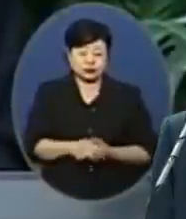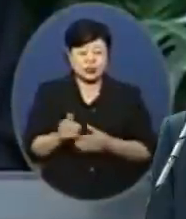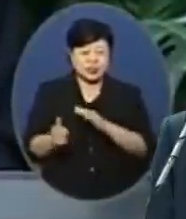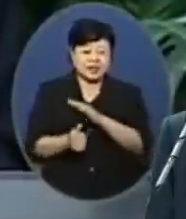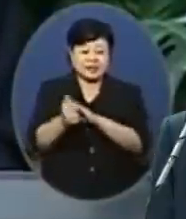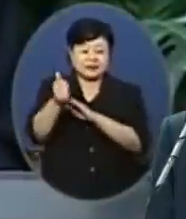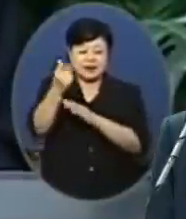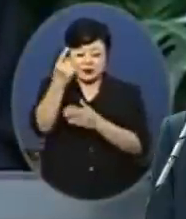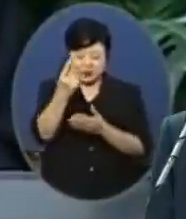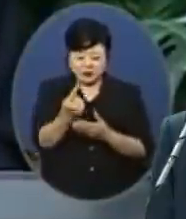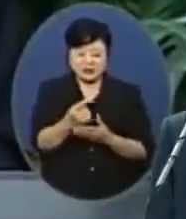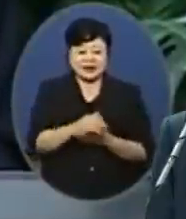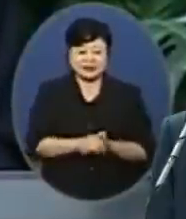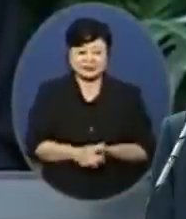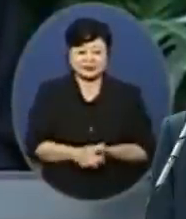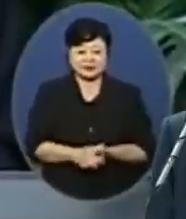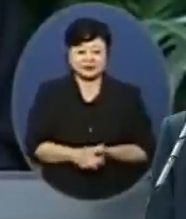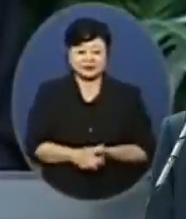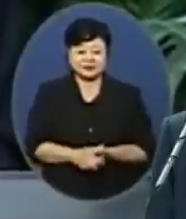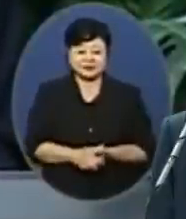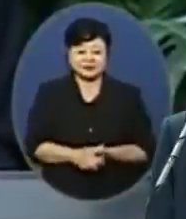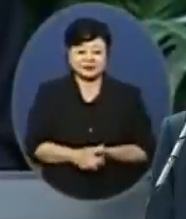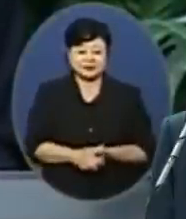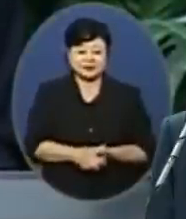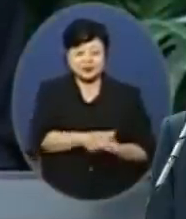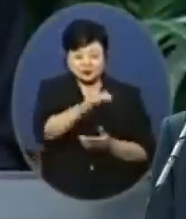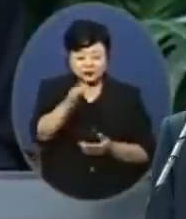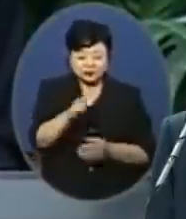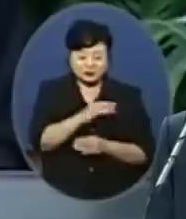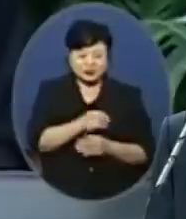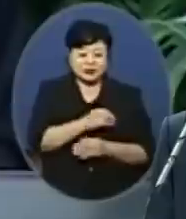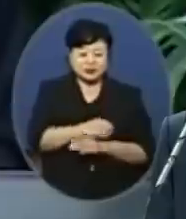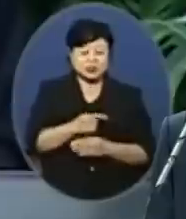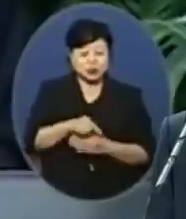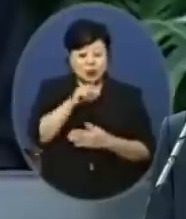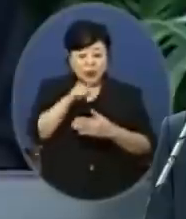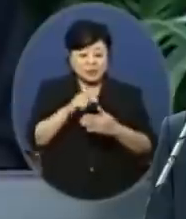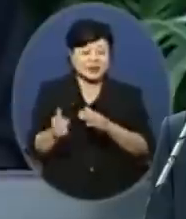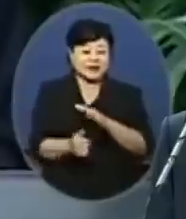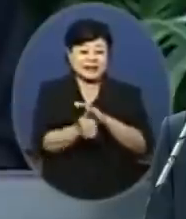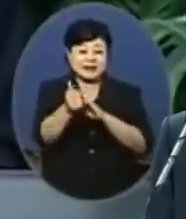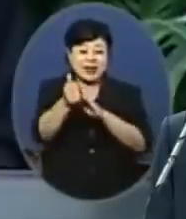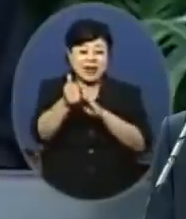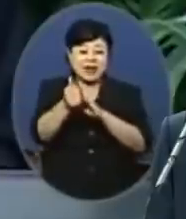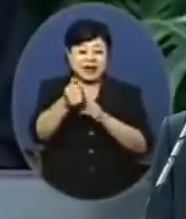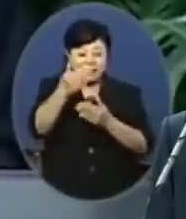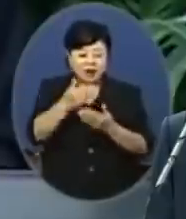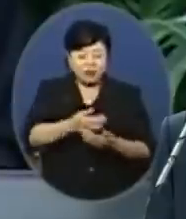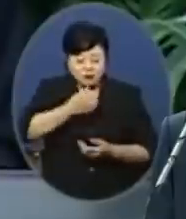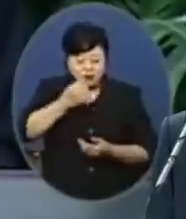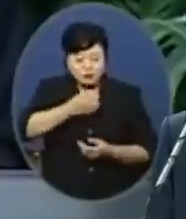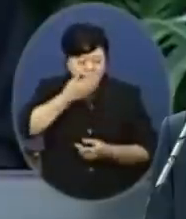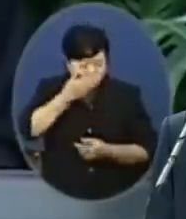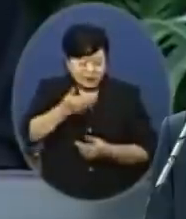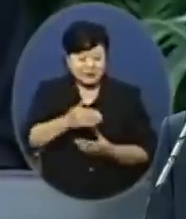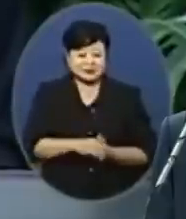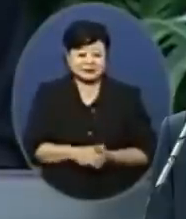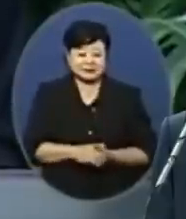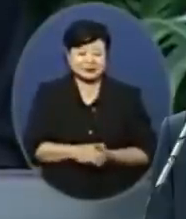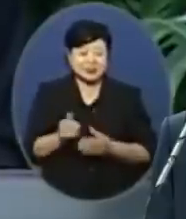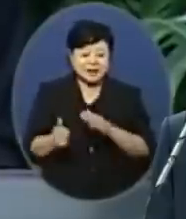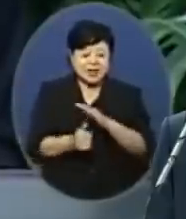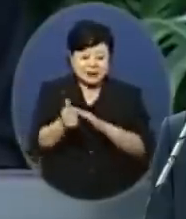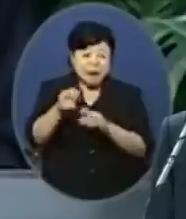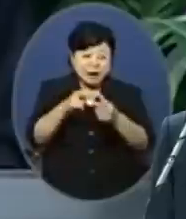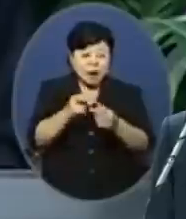희망이 없을 수 없습니다. 우리는 그리스도 안에서 희망을 얻고 꿈을 꿀 수 있습니다.